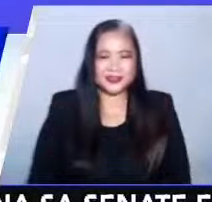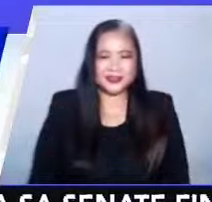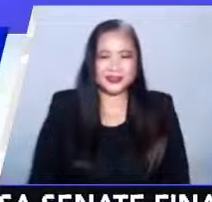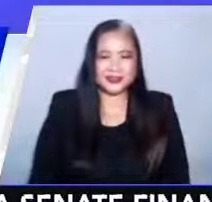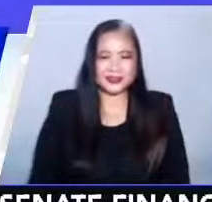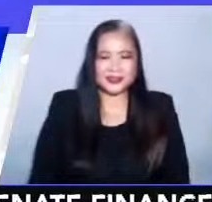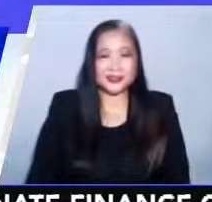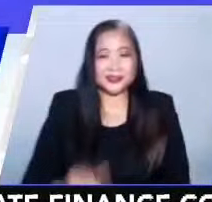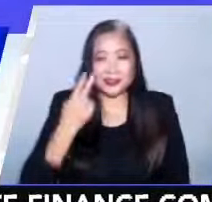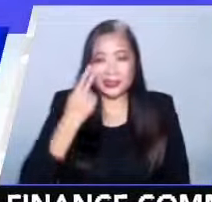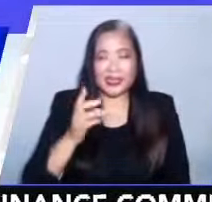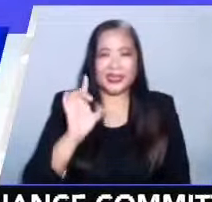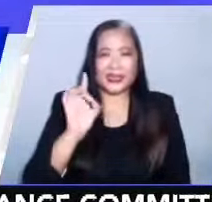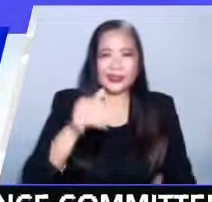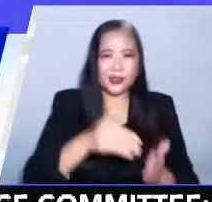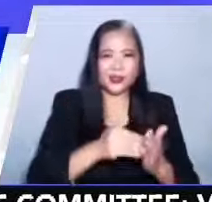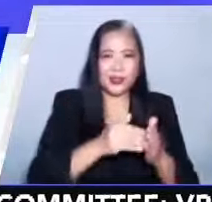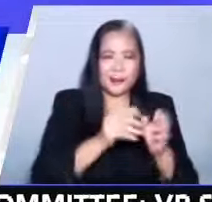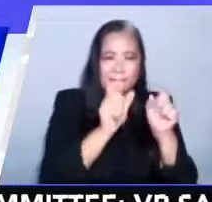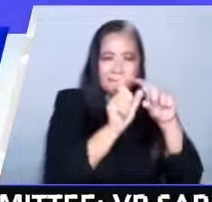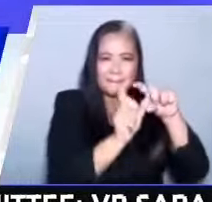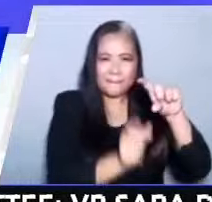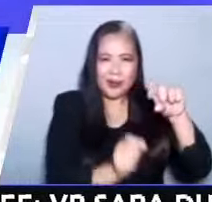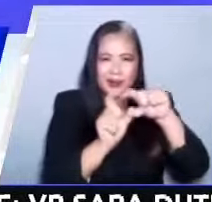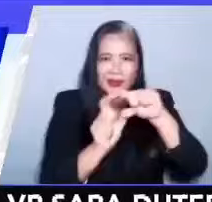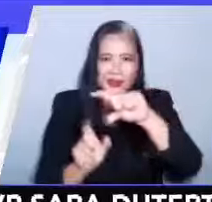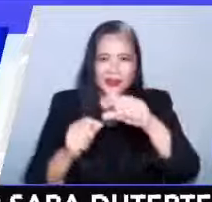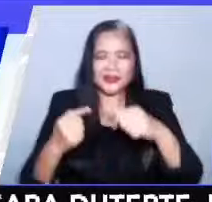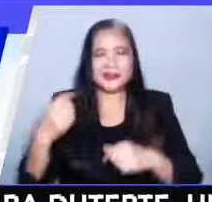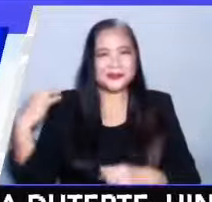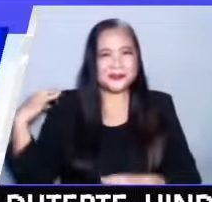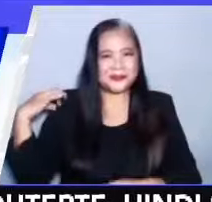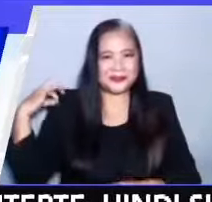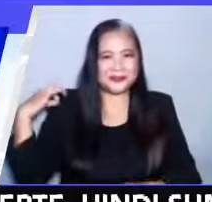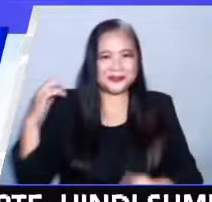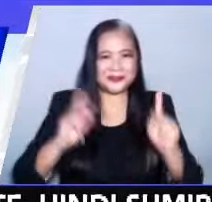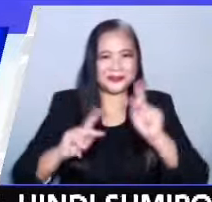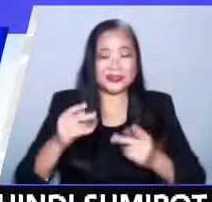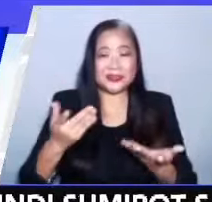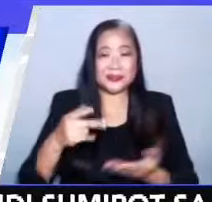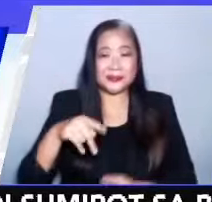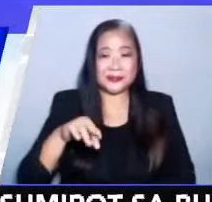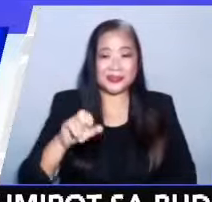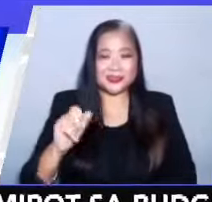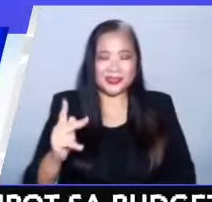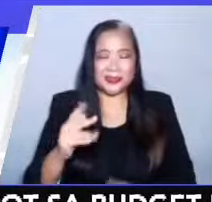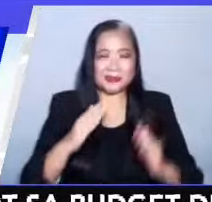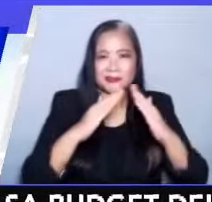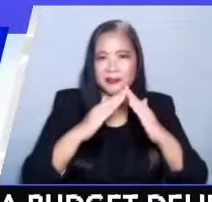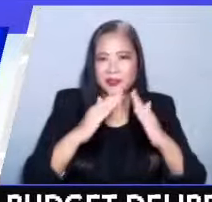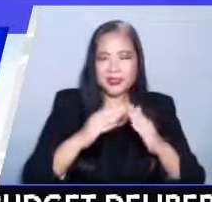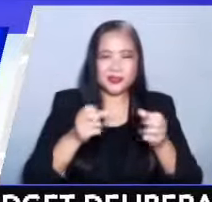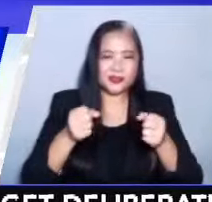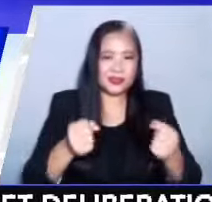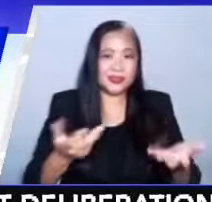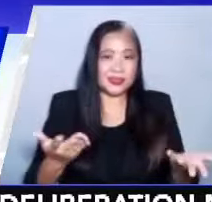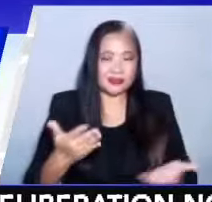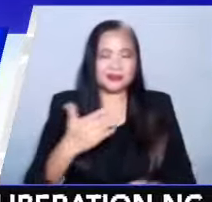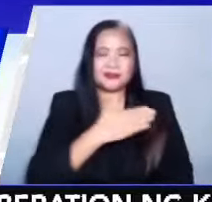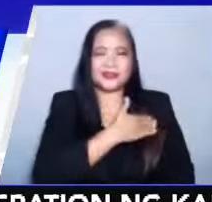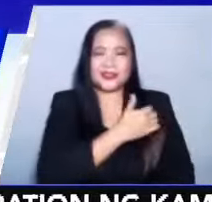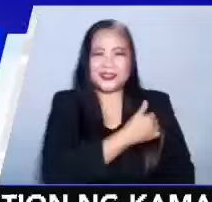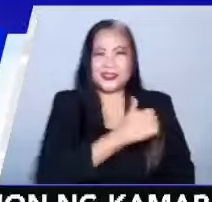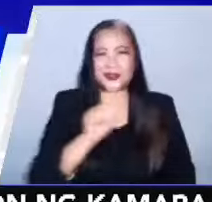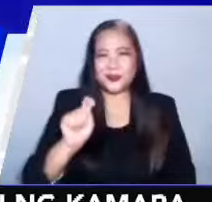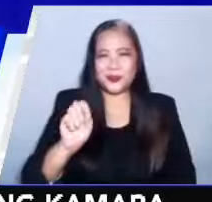bloke na inilagay ng mga residenteng volunteer sa ilang park, bahay at kalye sa Toronto, Canada. Layon ng